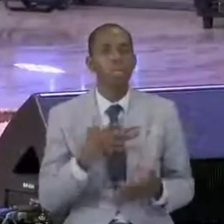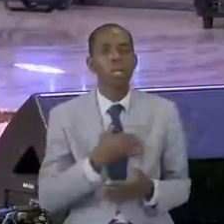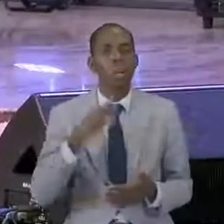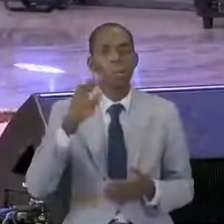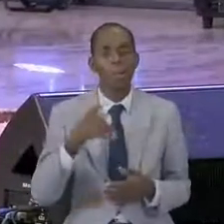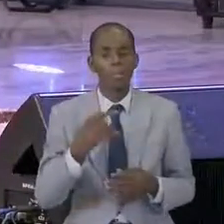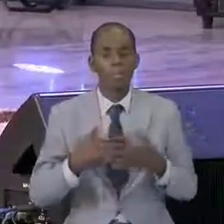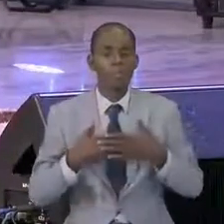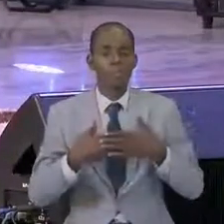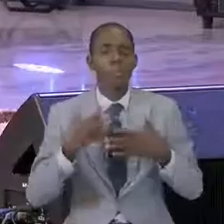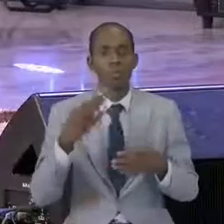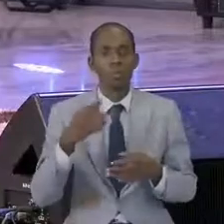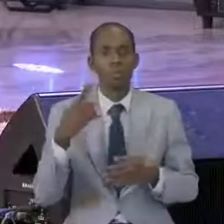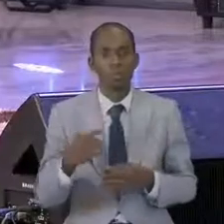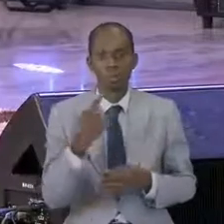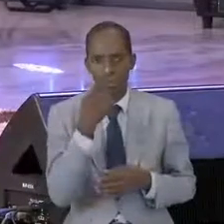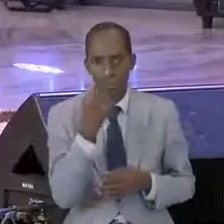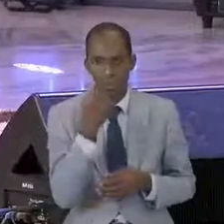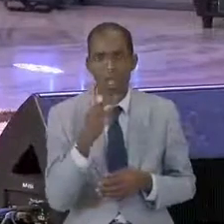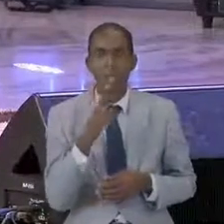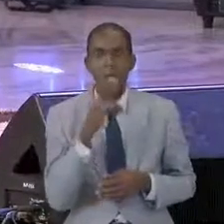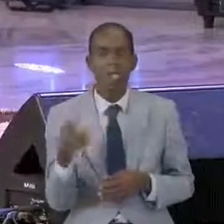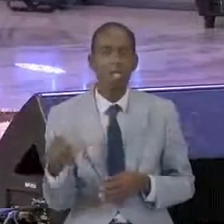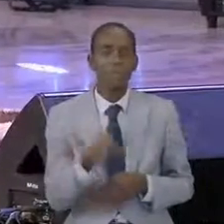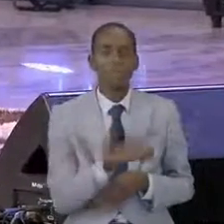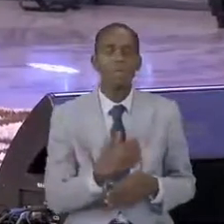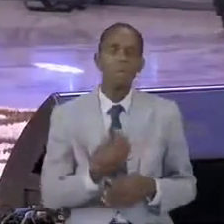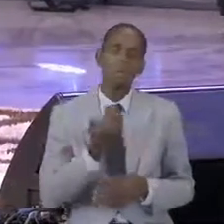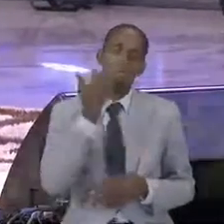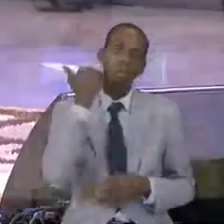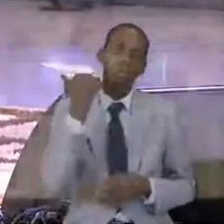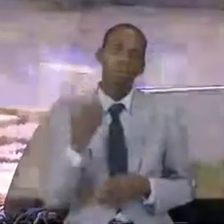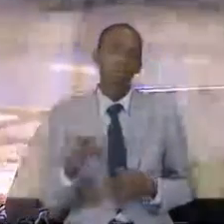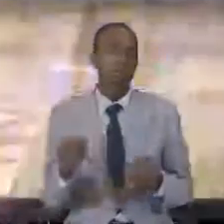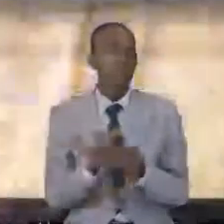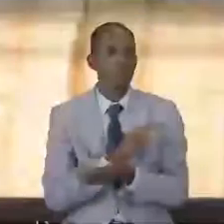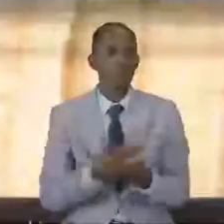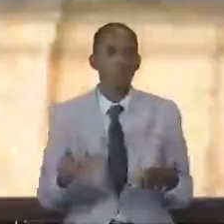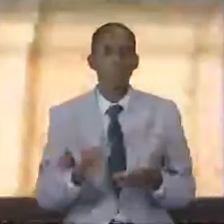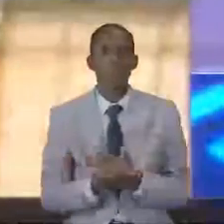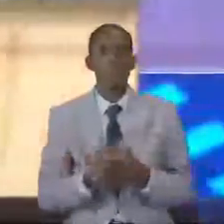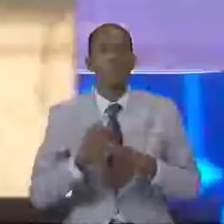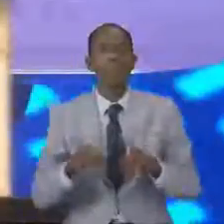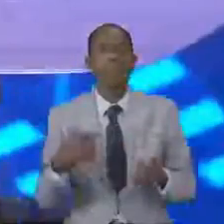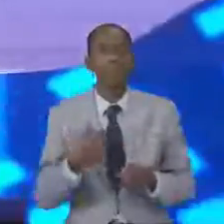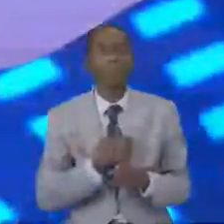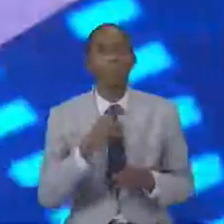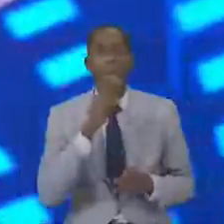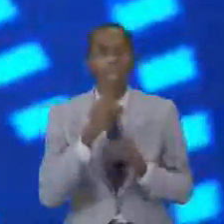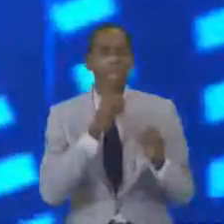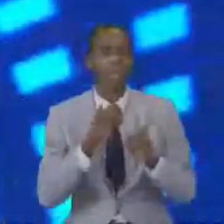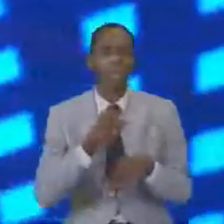et ils sont consumés consumés par le vent de sa colère consumé par le vent de sa colère